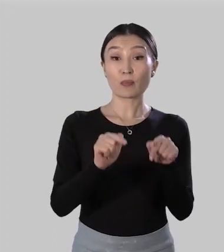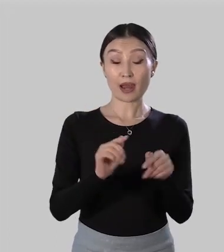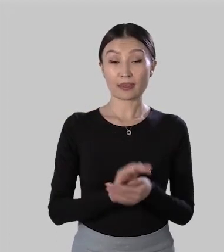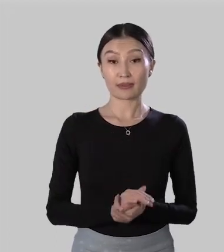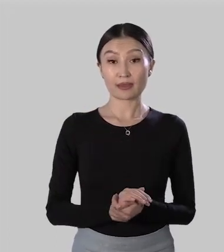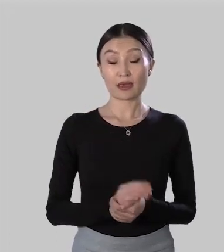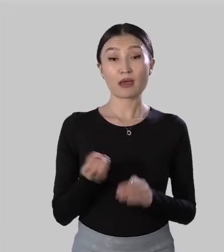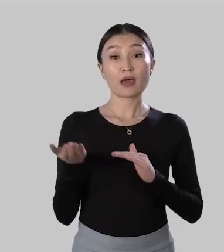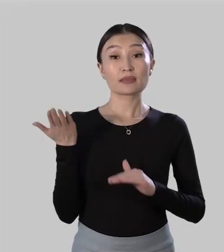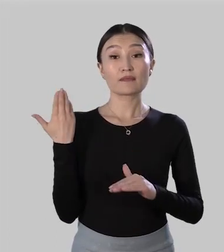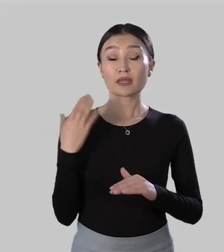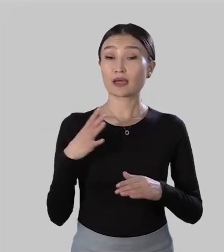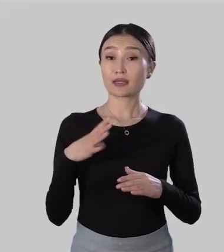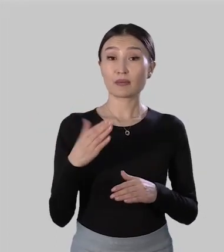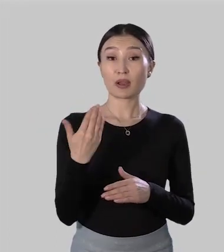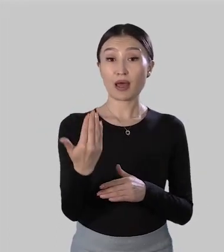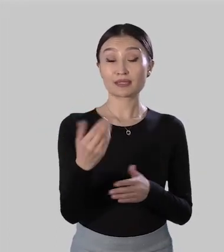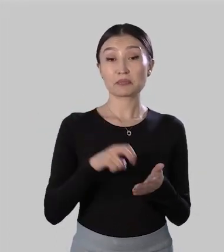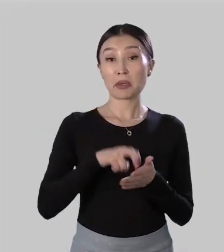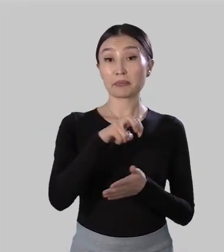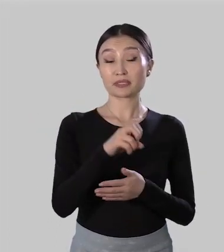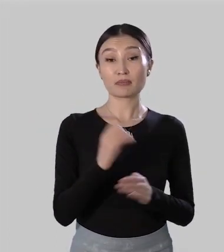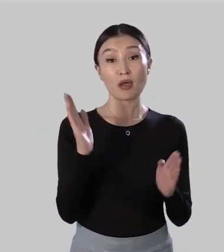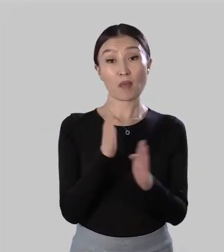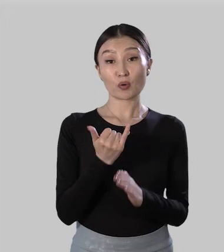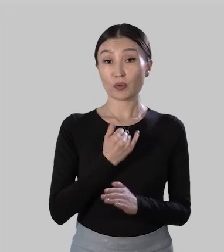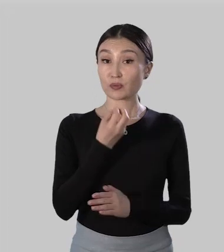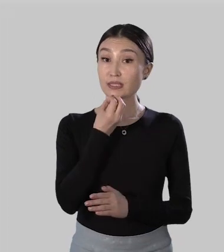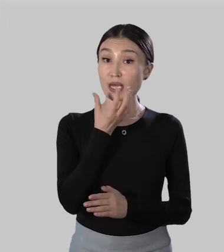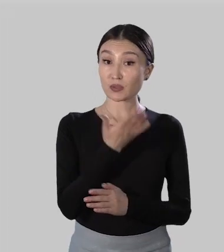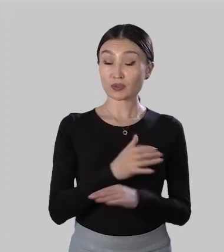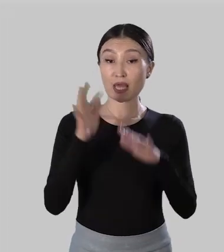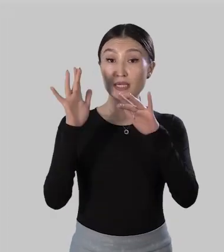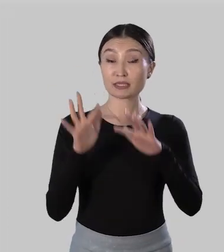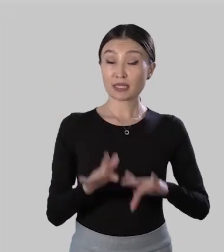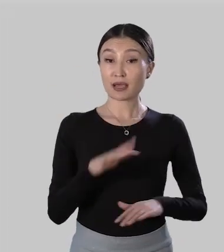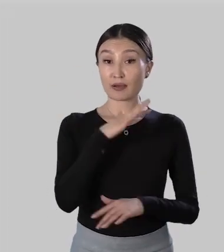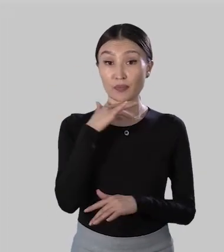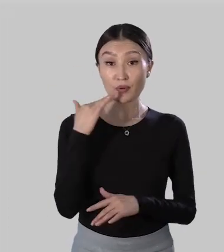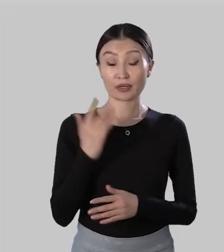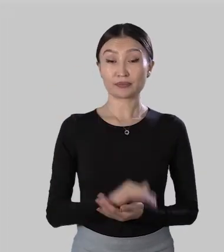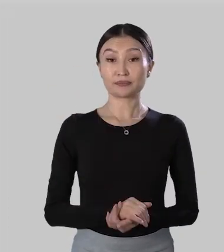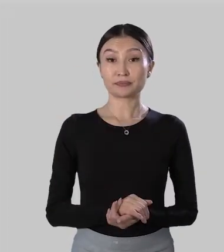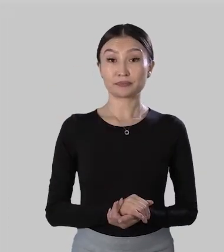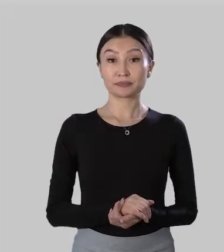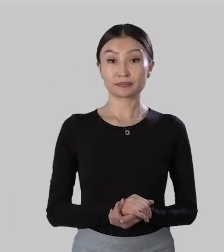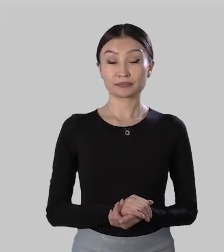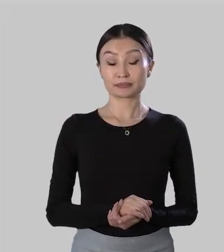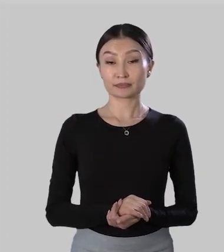Вступление. Давненько не было от тебя писем. Погода у нас хорошая, снегу намело по колено.